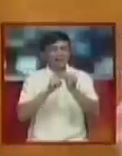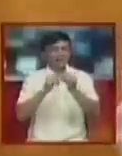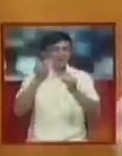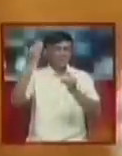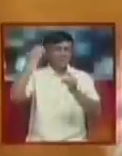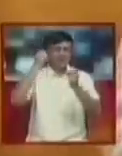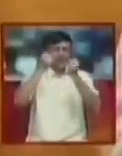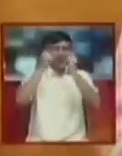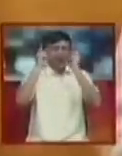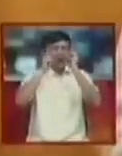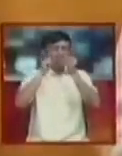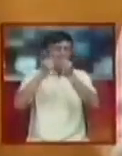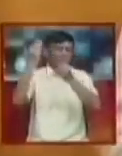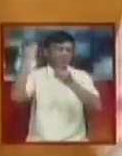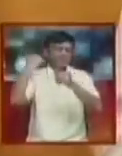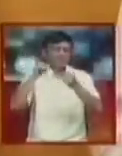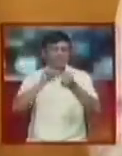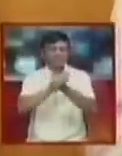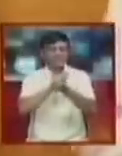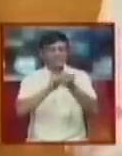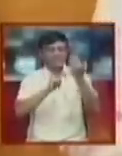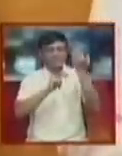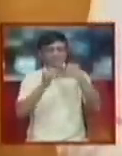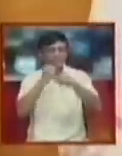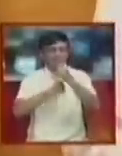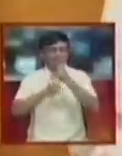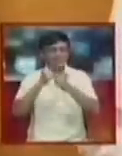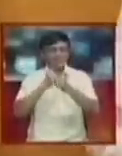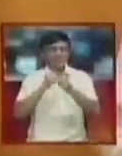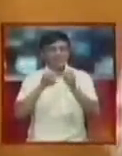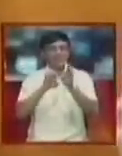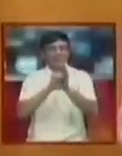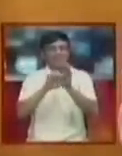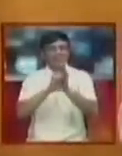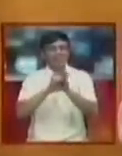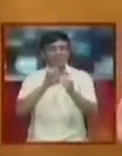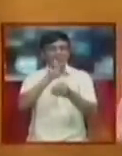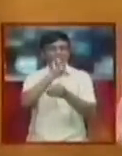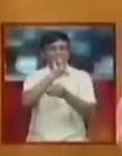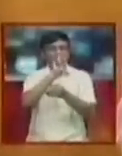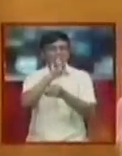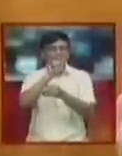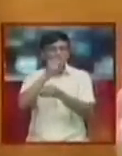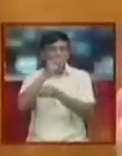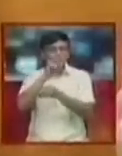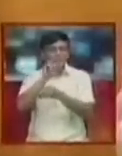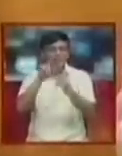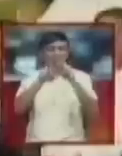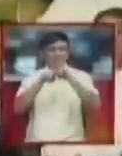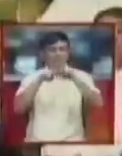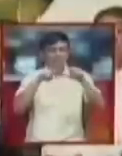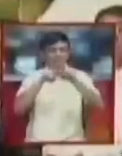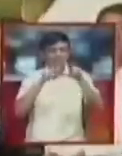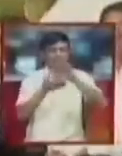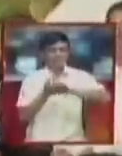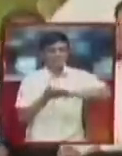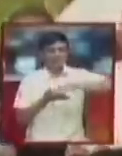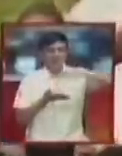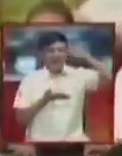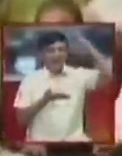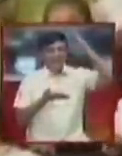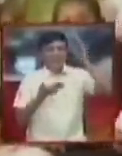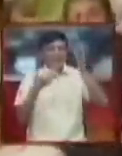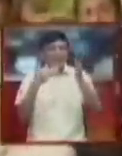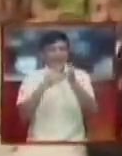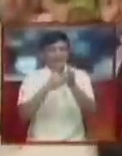ng nawalang dekada. Nariyan po ang kaso ng North Rail. Pagkamahal-mahal na nga nito, matapos ulitin